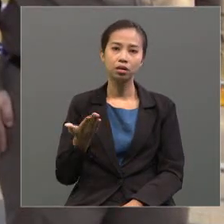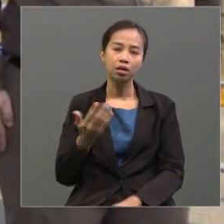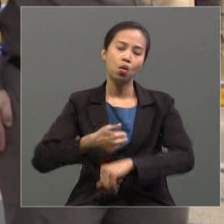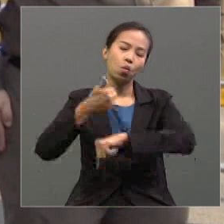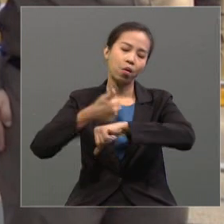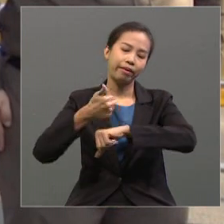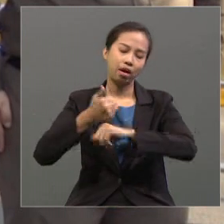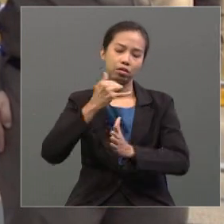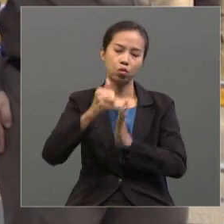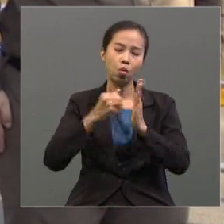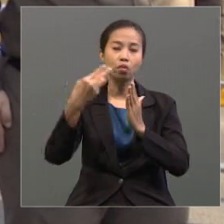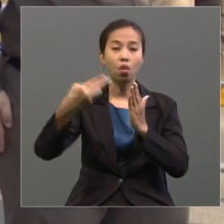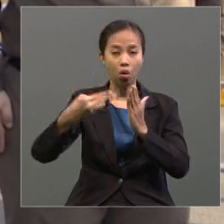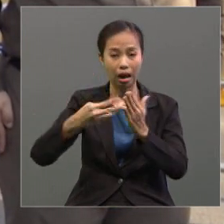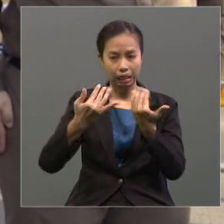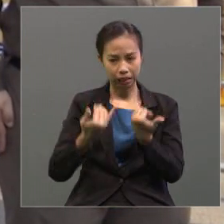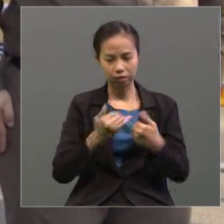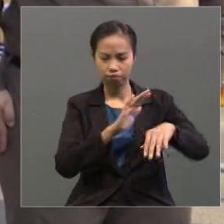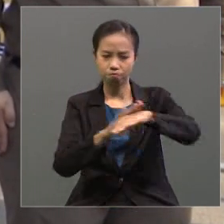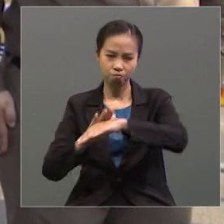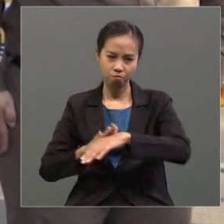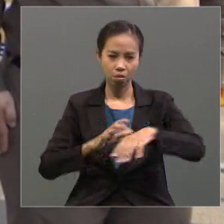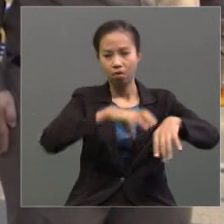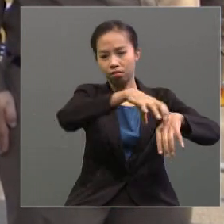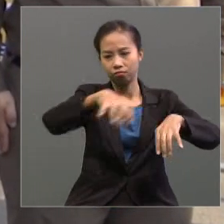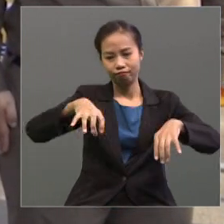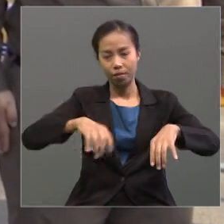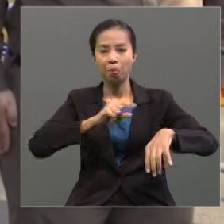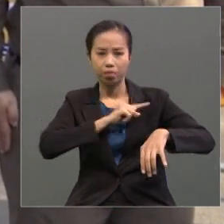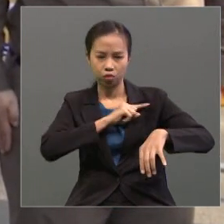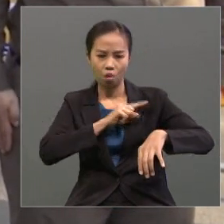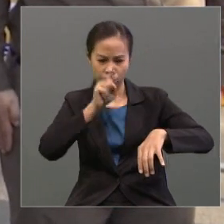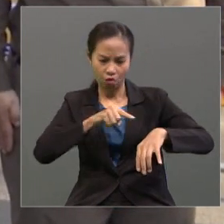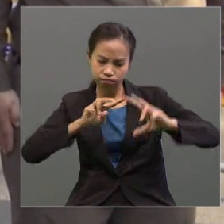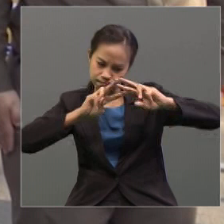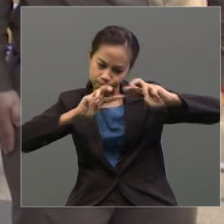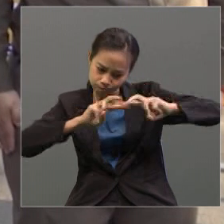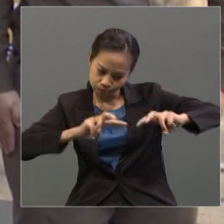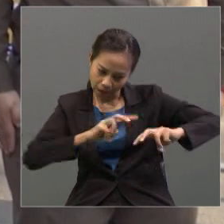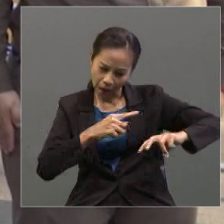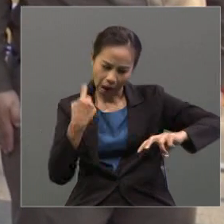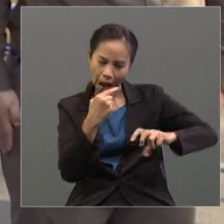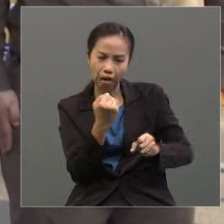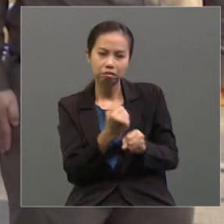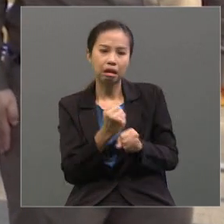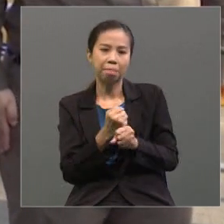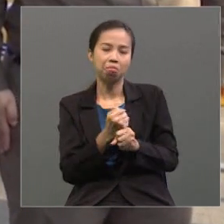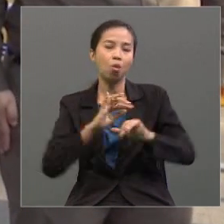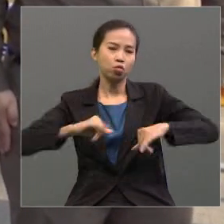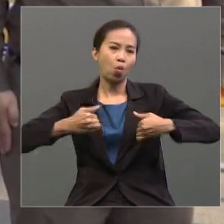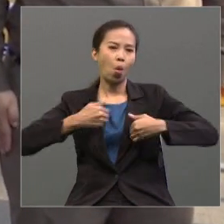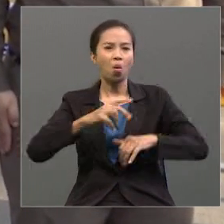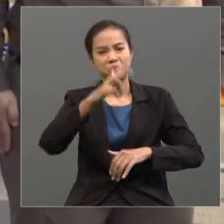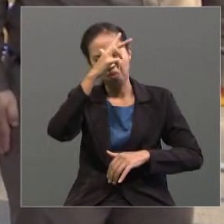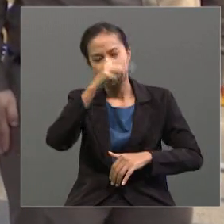จังหวัดหนองคายย้ำว่าหน่วยงานที่เกี่ยวข้องจะต้องสืบสวนขยายผลกลุ่มนายทุนผู้ที่อยู่เบื้องหลังตามนโยบายแผน